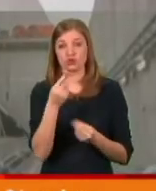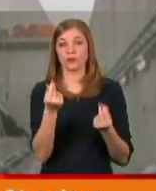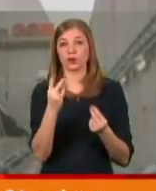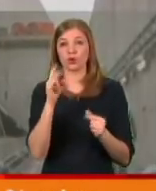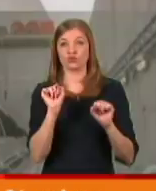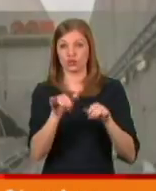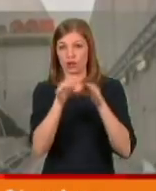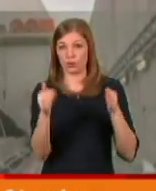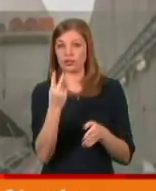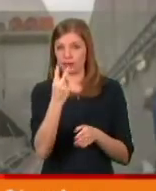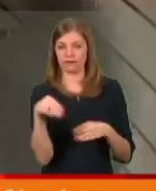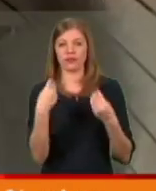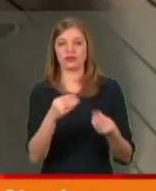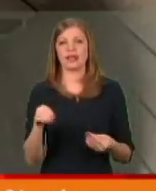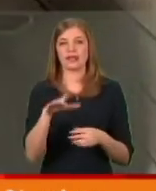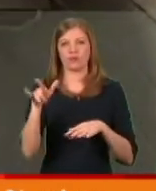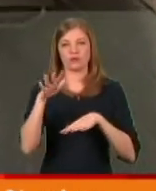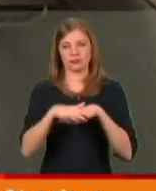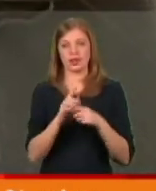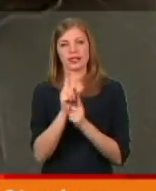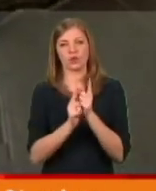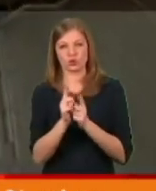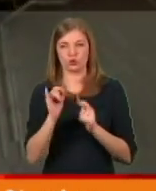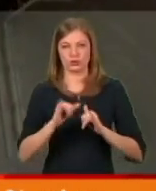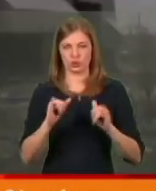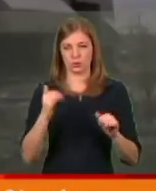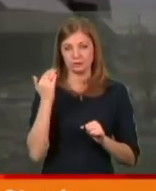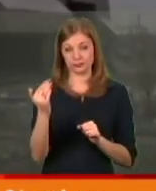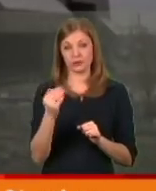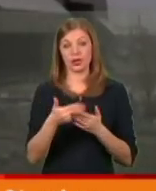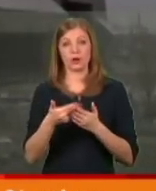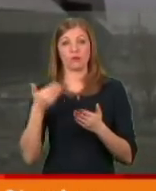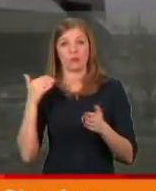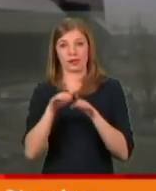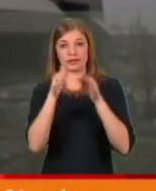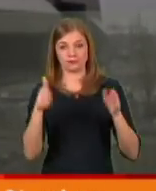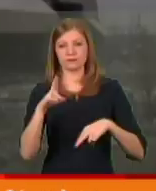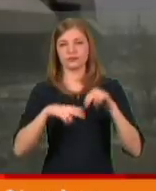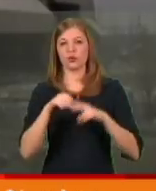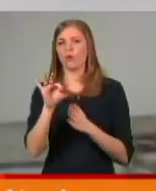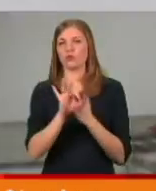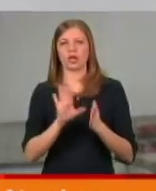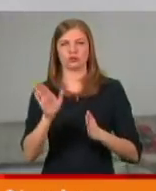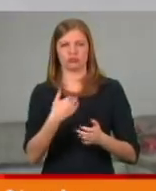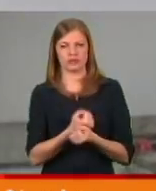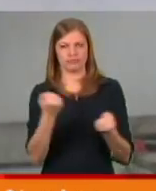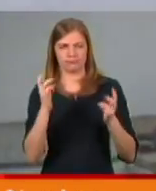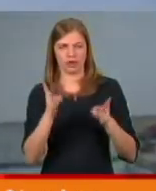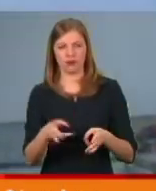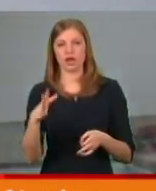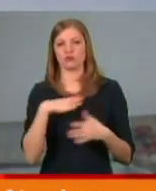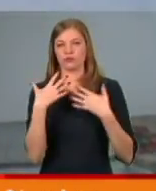на «Укриття-2» дав Європейський банк реконструкції та розвитку. Попередній саркофаг, зведений одразу після аварії,